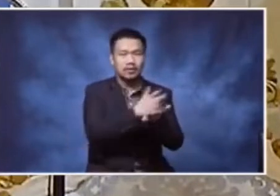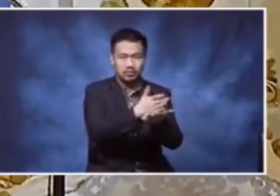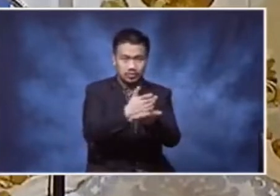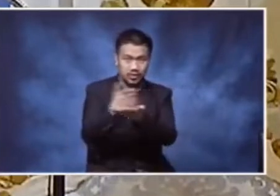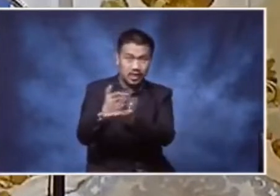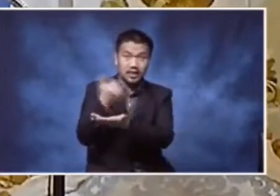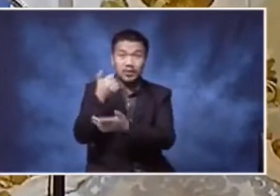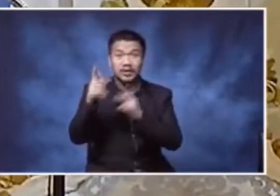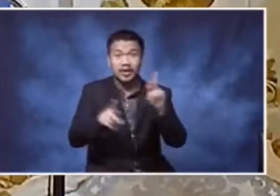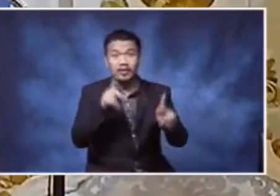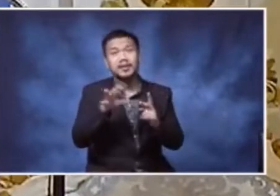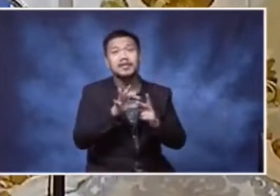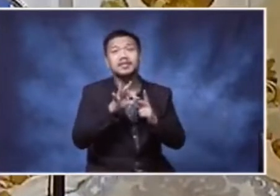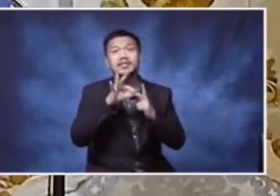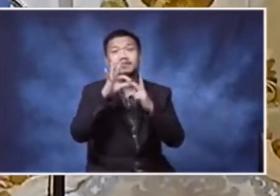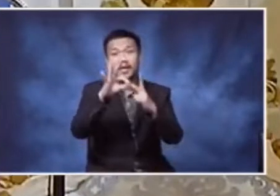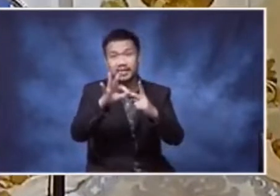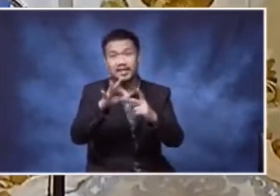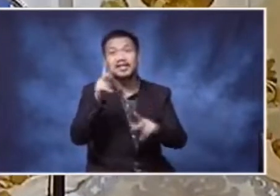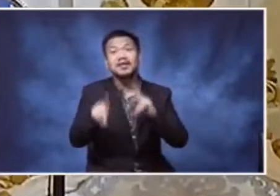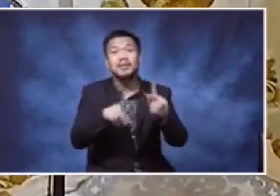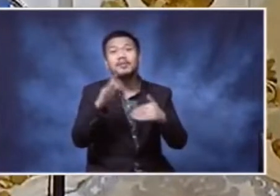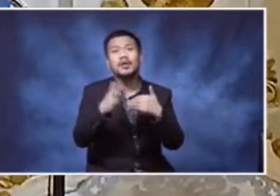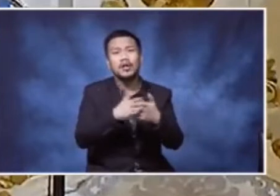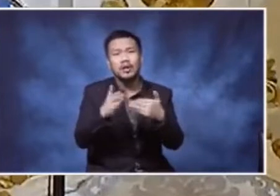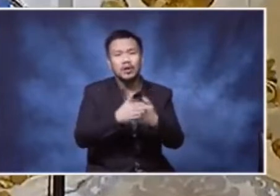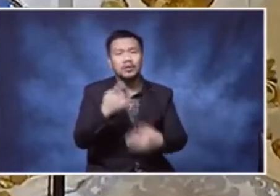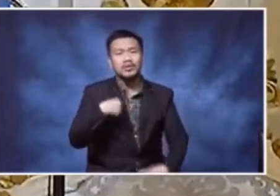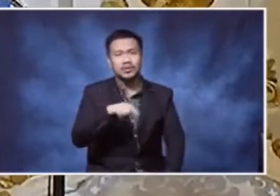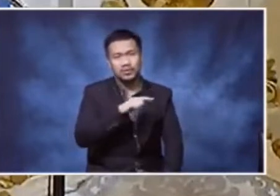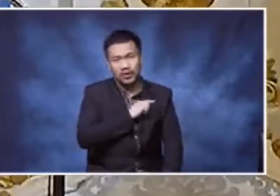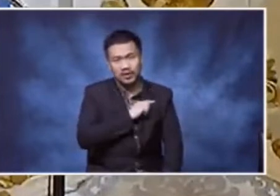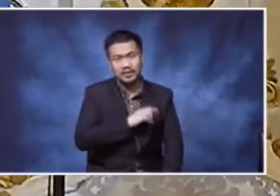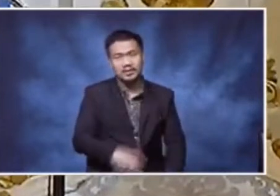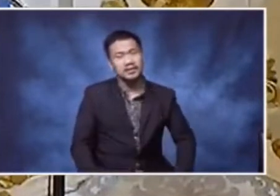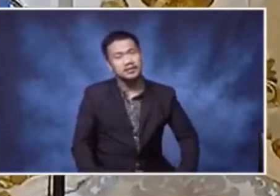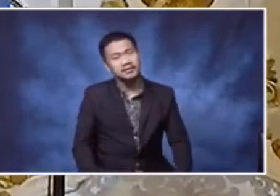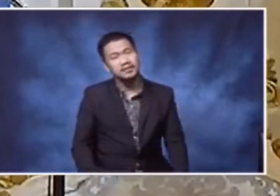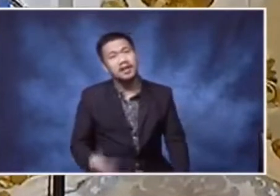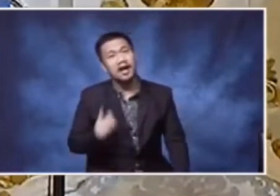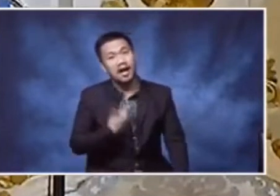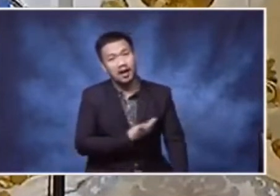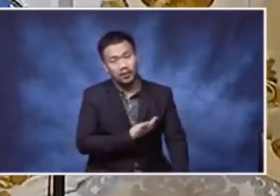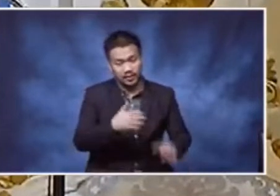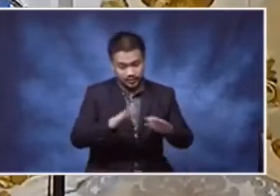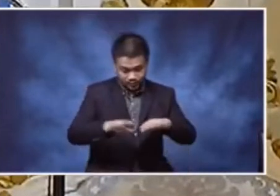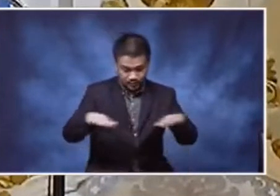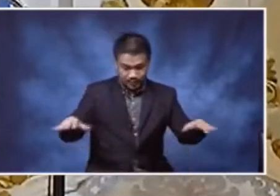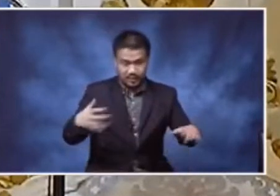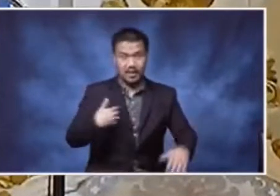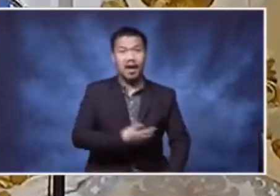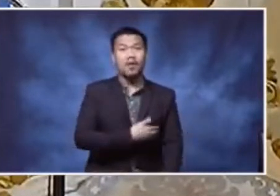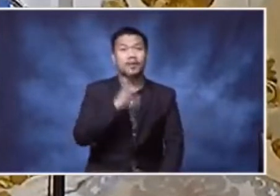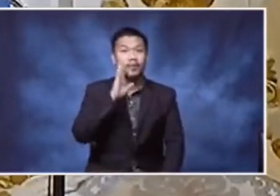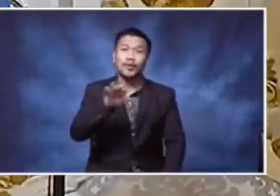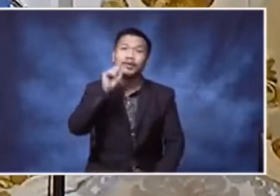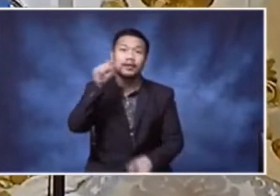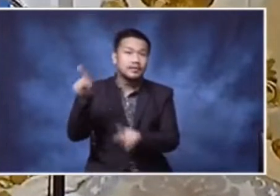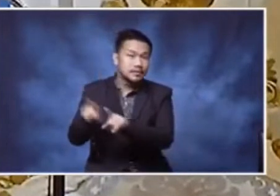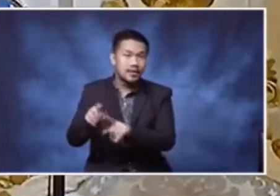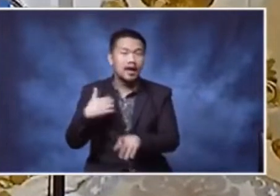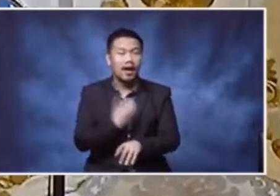na yung mga malapit sa atin. Yung ating anak, yung ating kapatid, yung